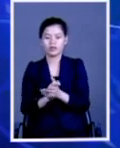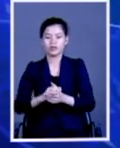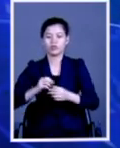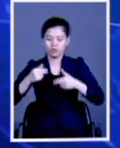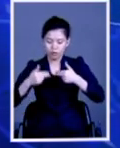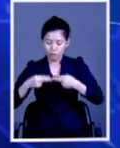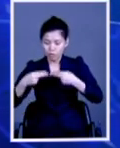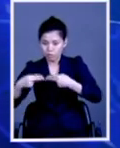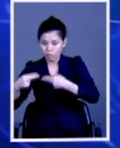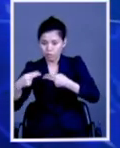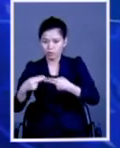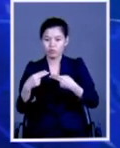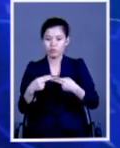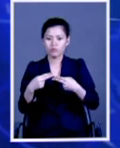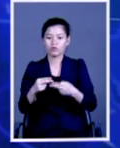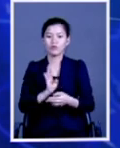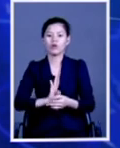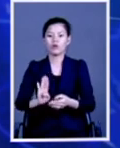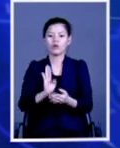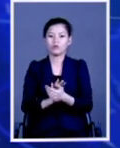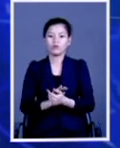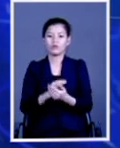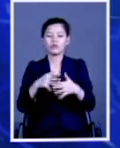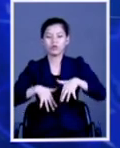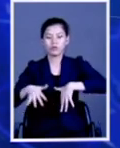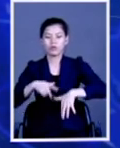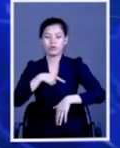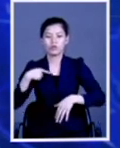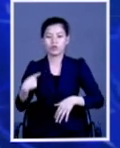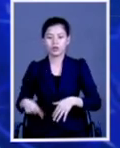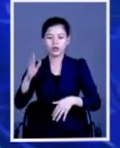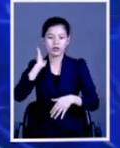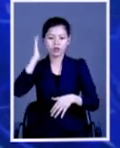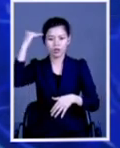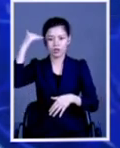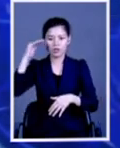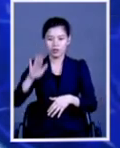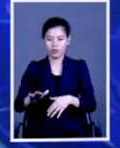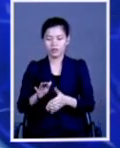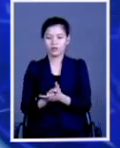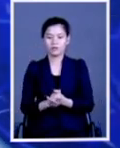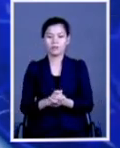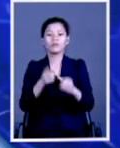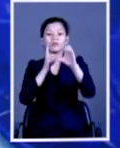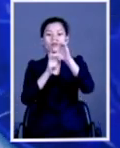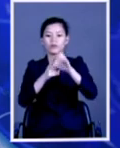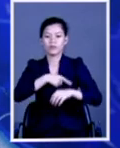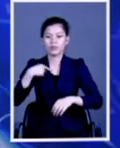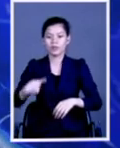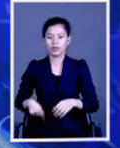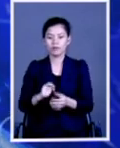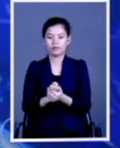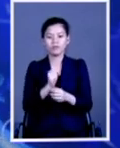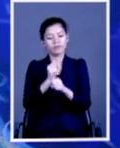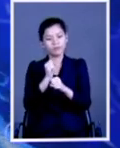ในภารกิจต่อสู้ปฏิวัติของประชาชนจีนไอน้องภายใต้การนำพาของพรรคคอมมิวนิสต์จีนเป็นบัตรเลี้ยวประวัติศาสตร์ส